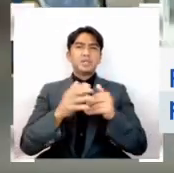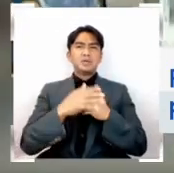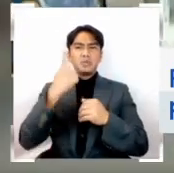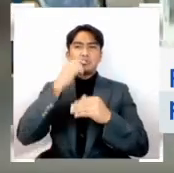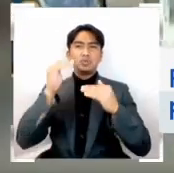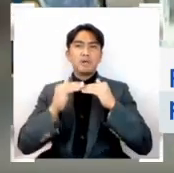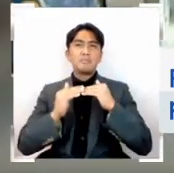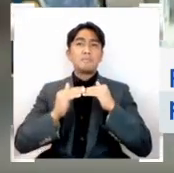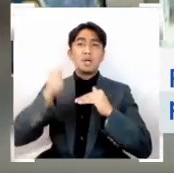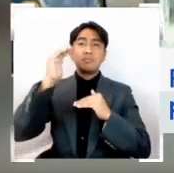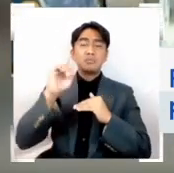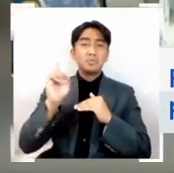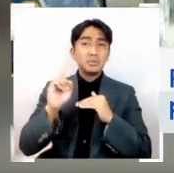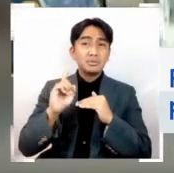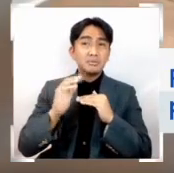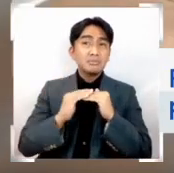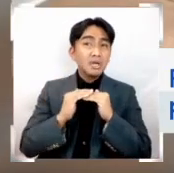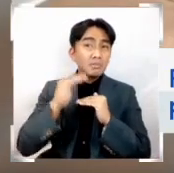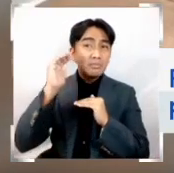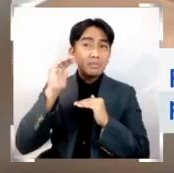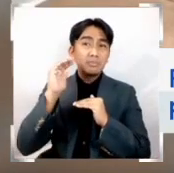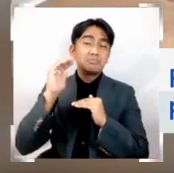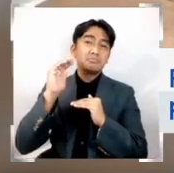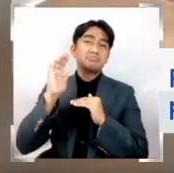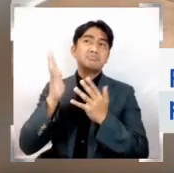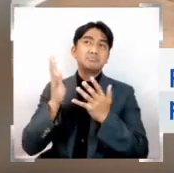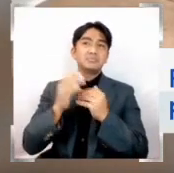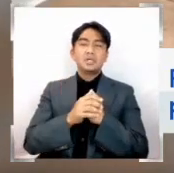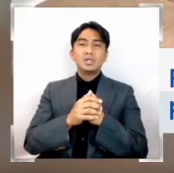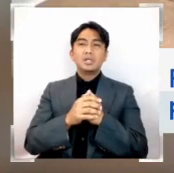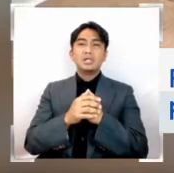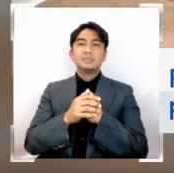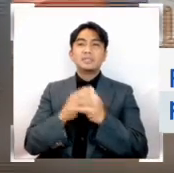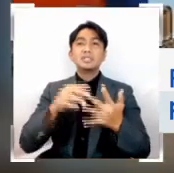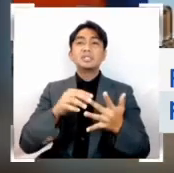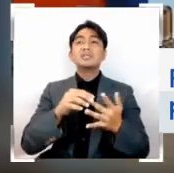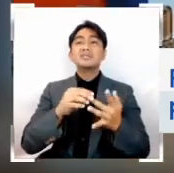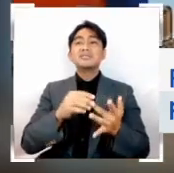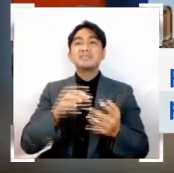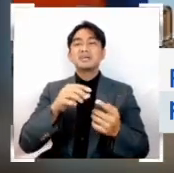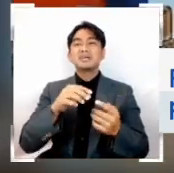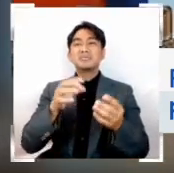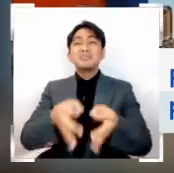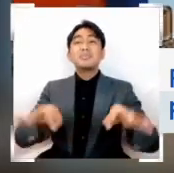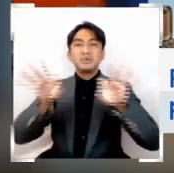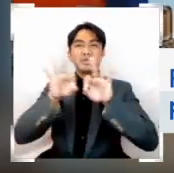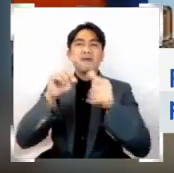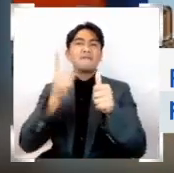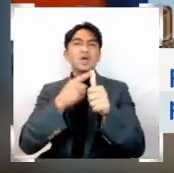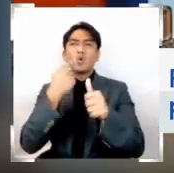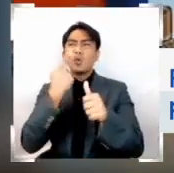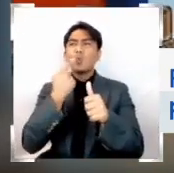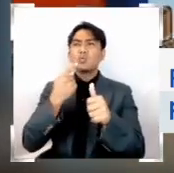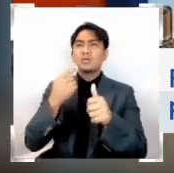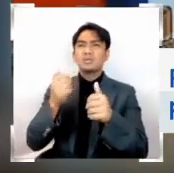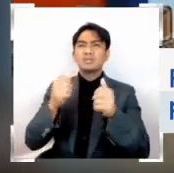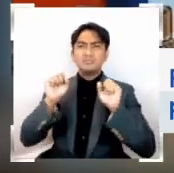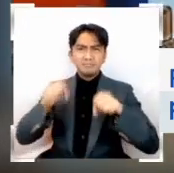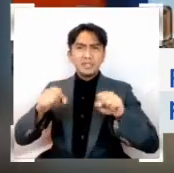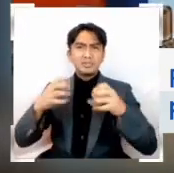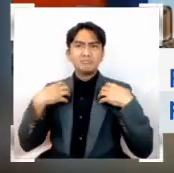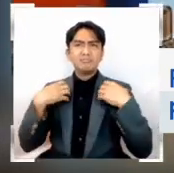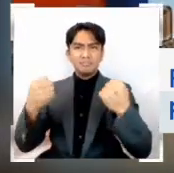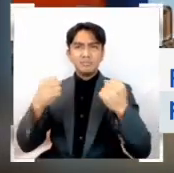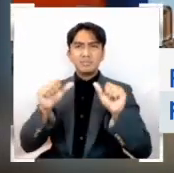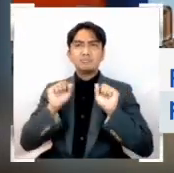above ano na. Ang unahin natin, yung mabubuhay pa. Kami yung wala na kami masyadong maibigay